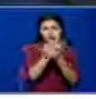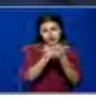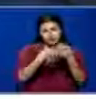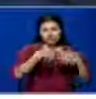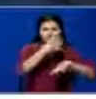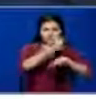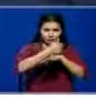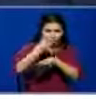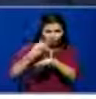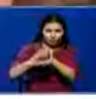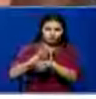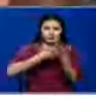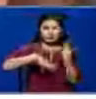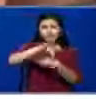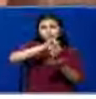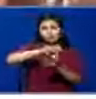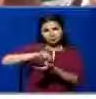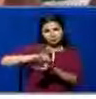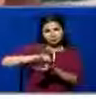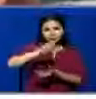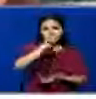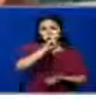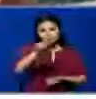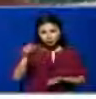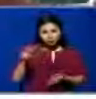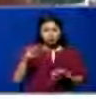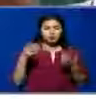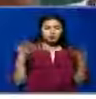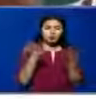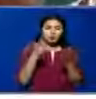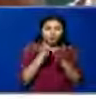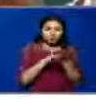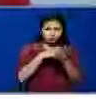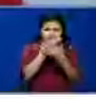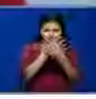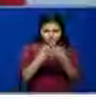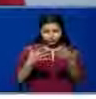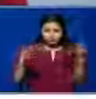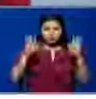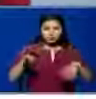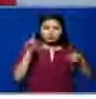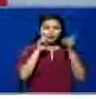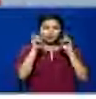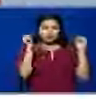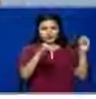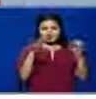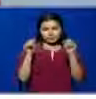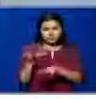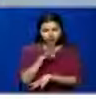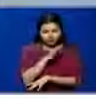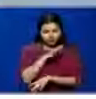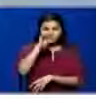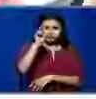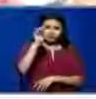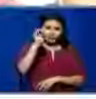басшылары, қызметкерлері қатысты. Мұнда нәзік жандылар кәсіпкерлік саласы болсын түрлі жиындар мен семинар тренингтер өткізіп тұратын болады. Аудан